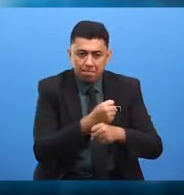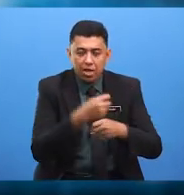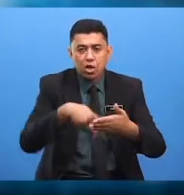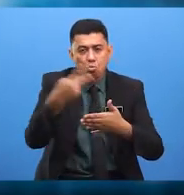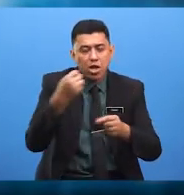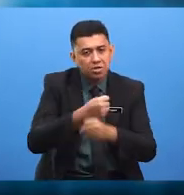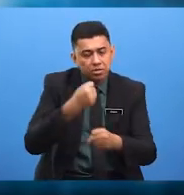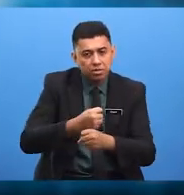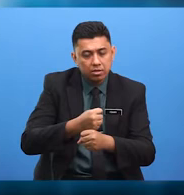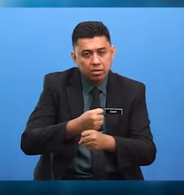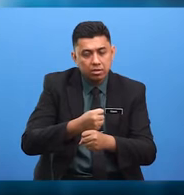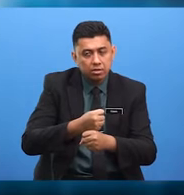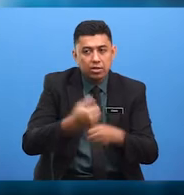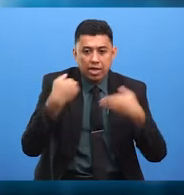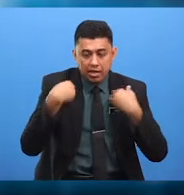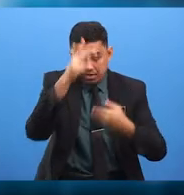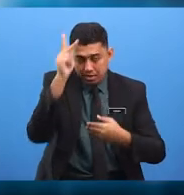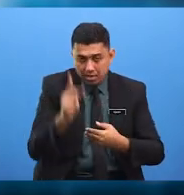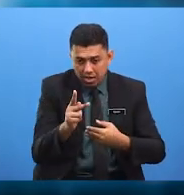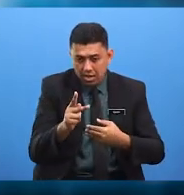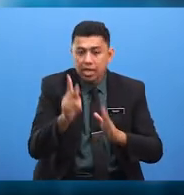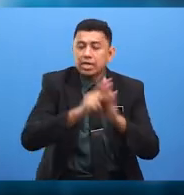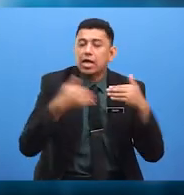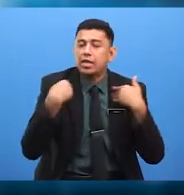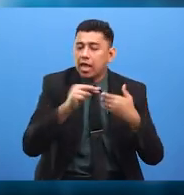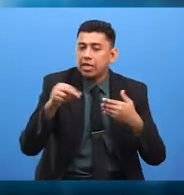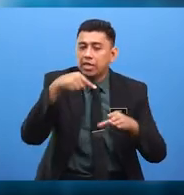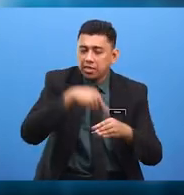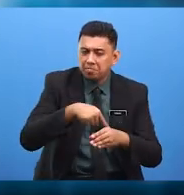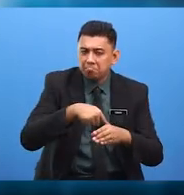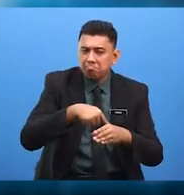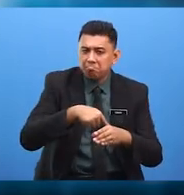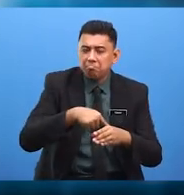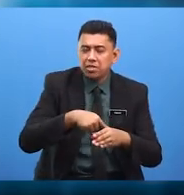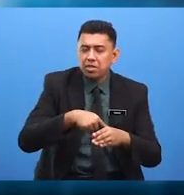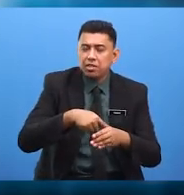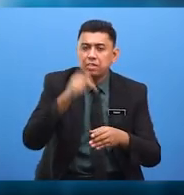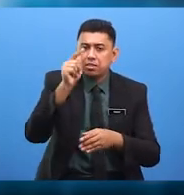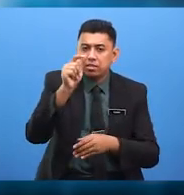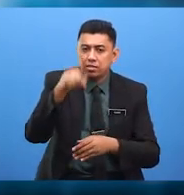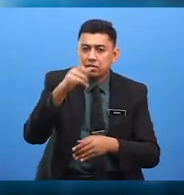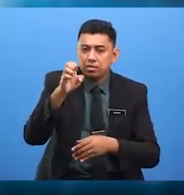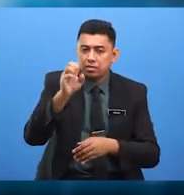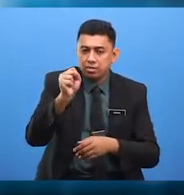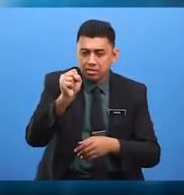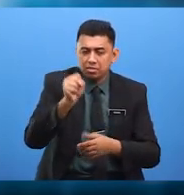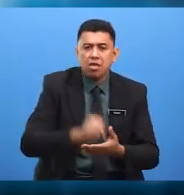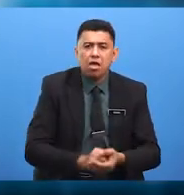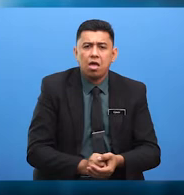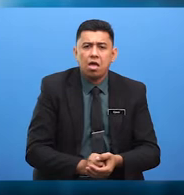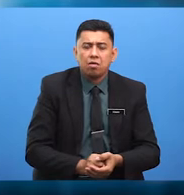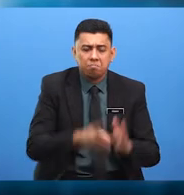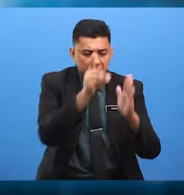Berniaga Adakah keadaannya ekonomi juga terjejas sudah pasti berlaku kemelesetan ekonomi